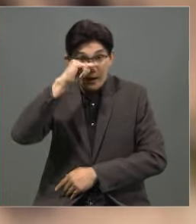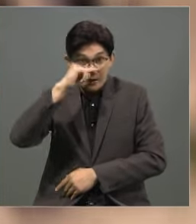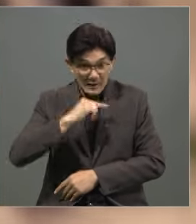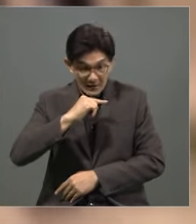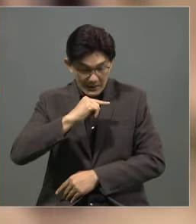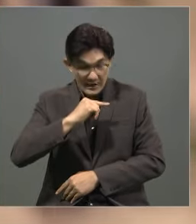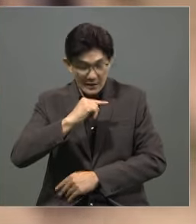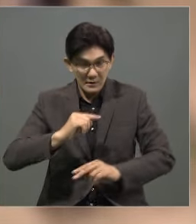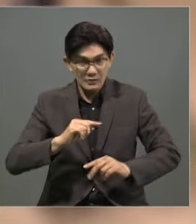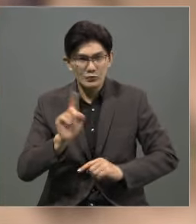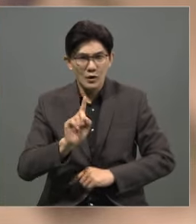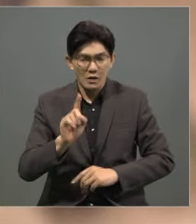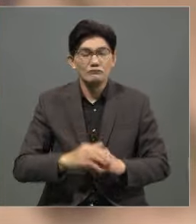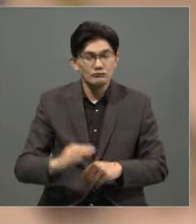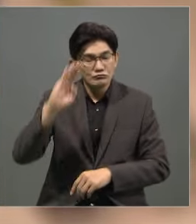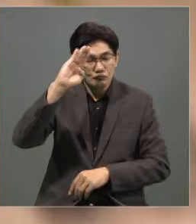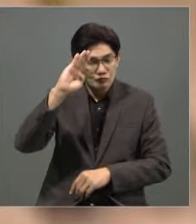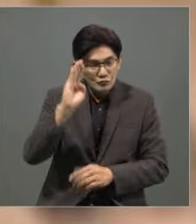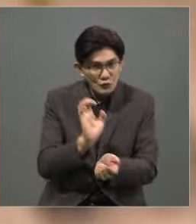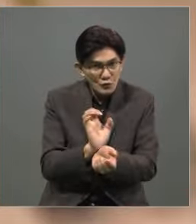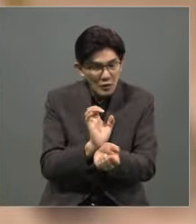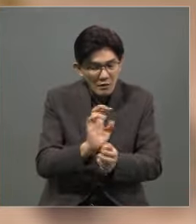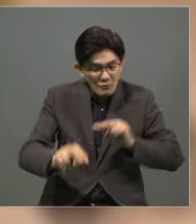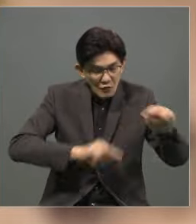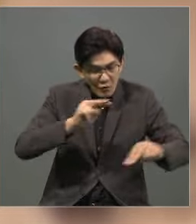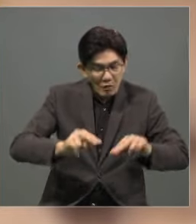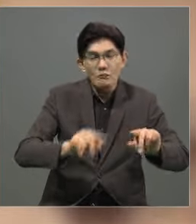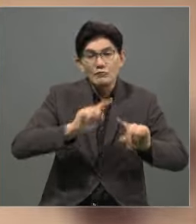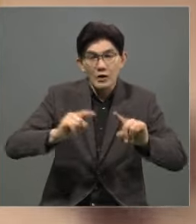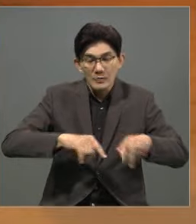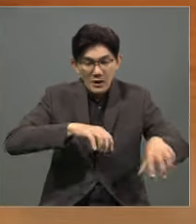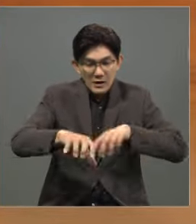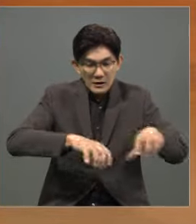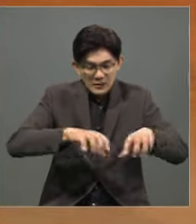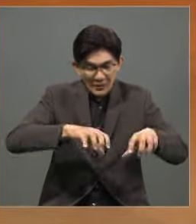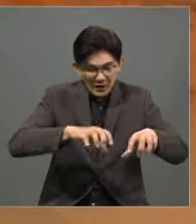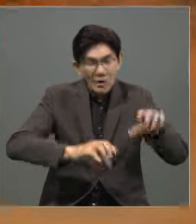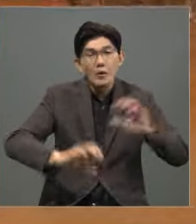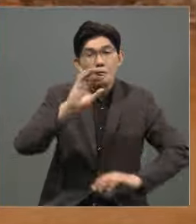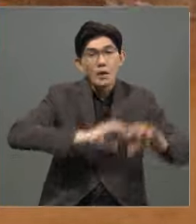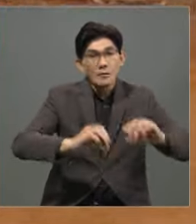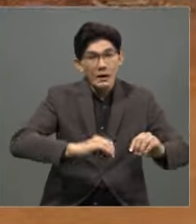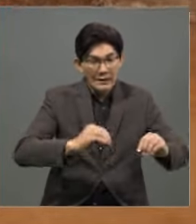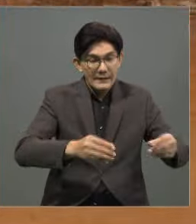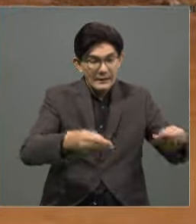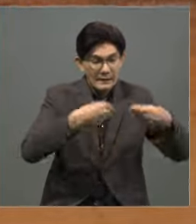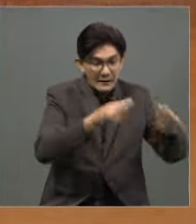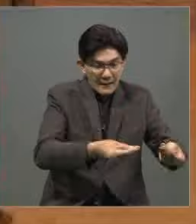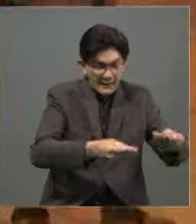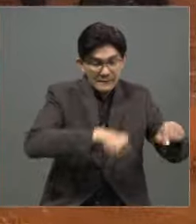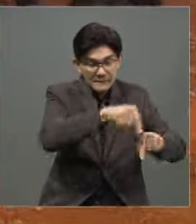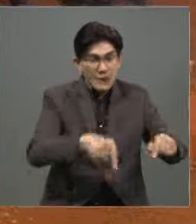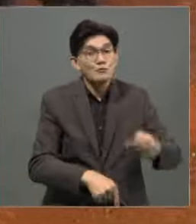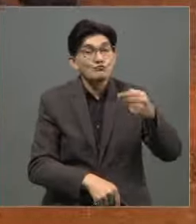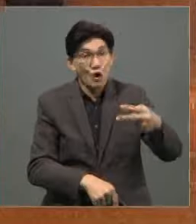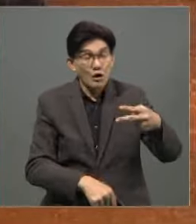หน่วยเฉพาะกิจราชมนูตำรวจและฝ่ายปกครองได้จัดพื้นที่ปลอดภัยเป็นพื้นที่ปลอดภัยช่ชั่วคราวเขาจัดเอาไว้ 2จุดด้วยกันที่